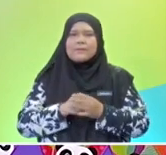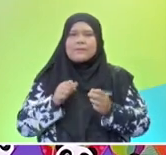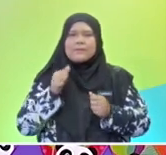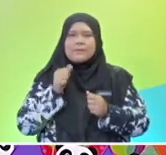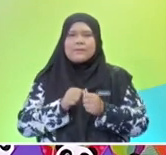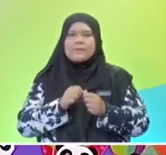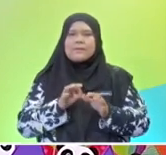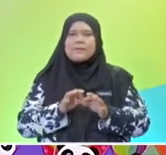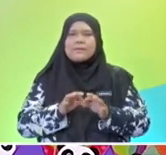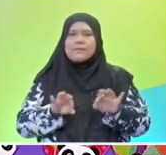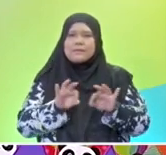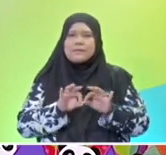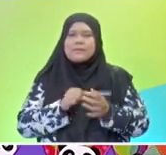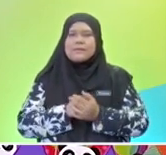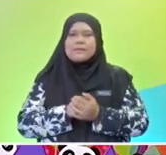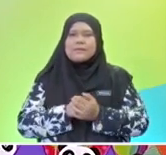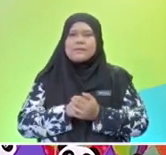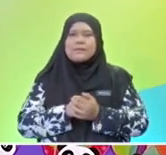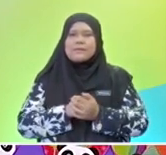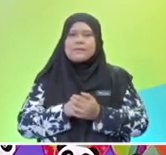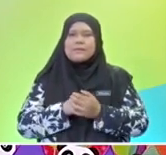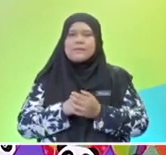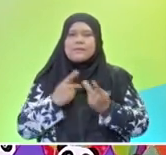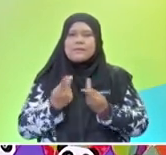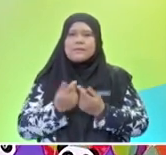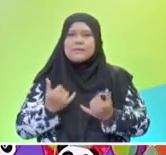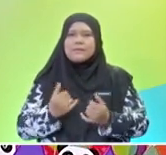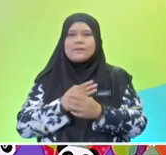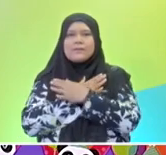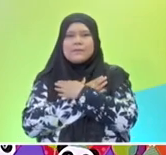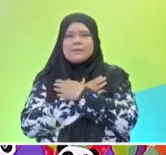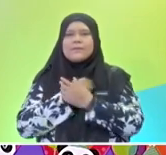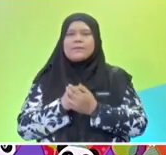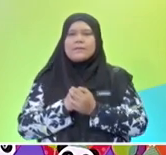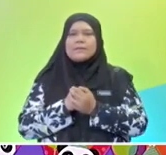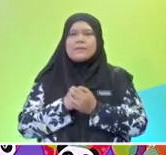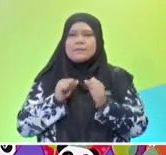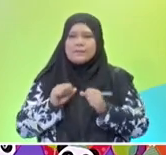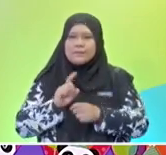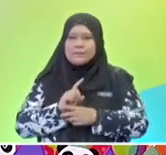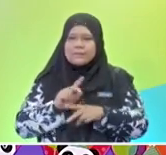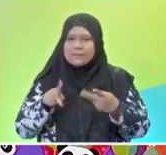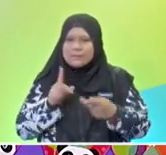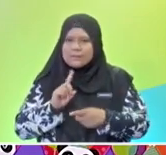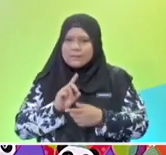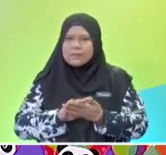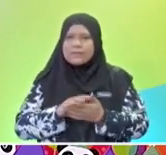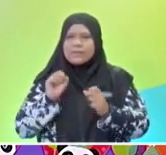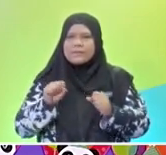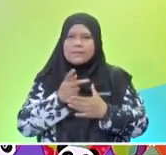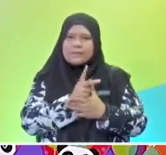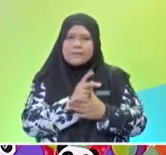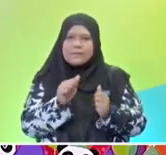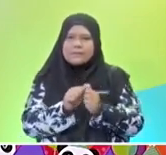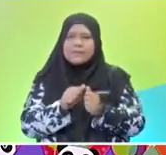berkasih sayang, cikgu. Sangat menarik. Sekarang kita akan berehat sebentar, murid-murid. Jangan ke mana-mana tau. Banyak lagi cikgu tipe nak kongsi. Teruskan bersama kami